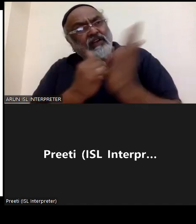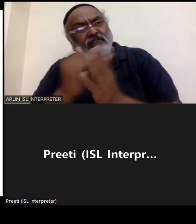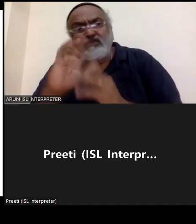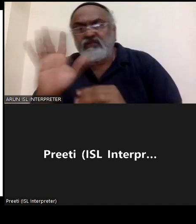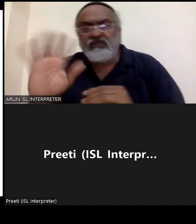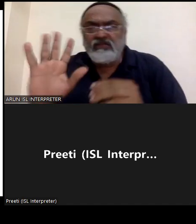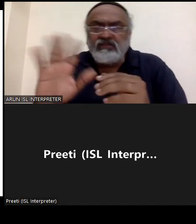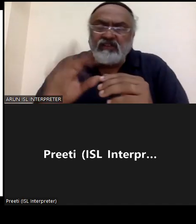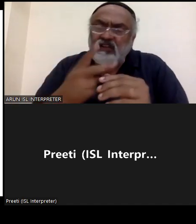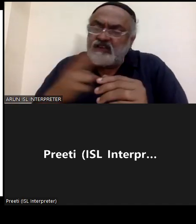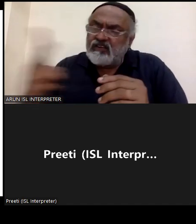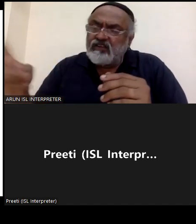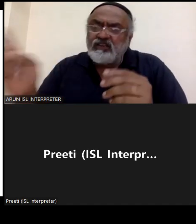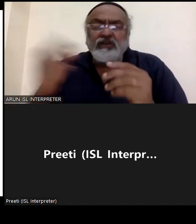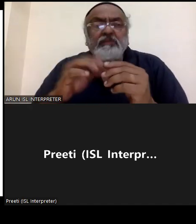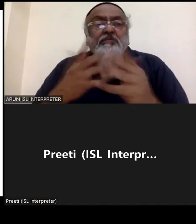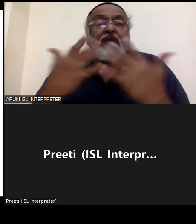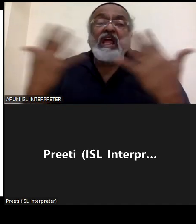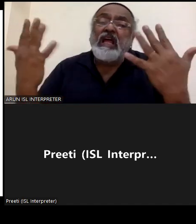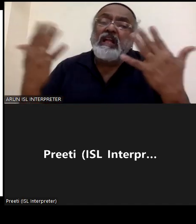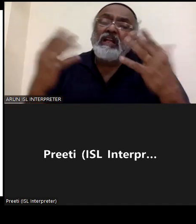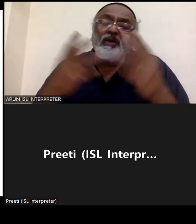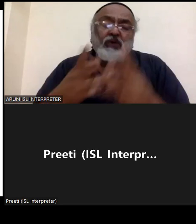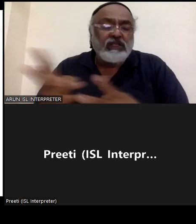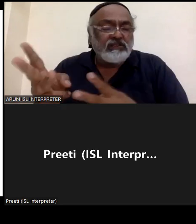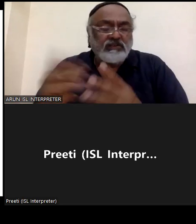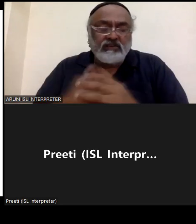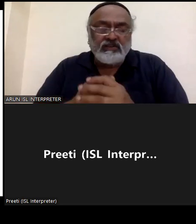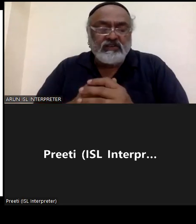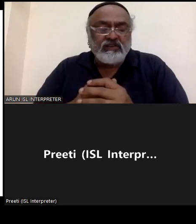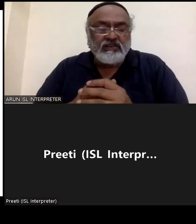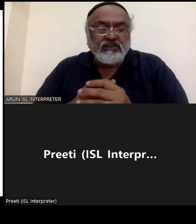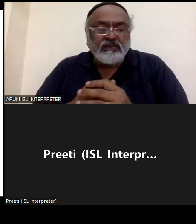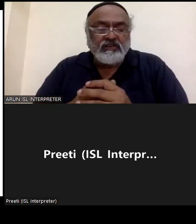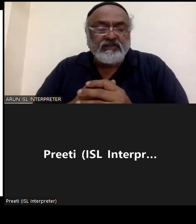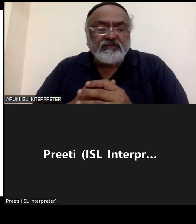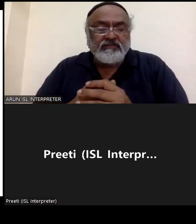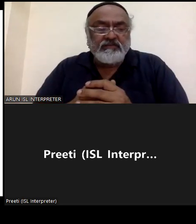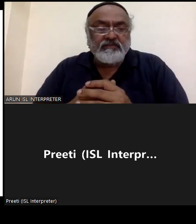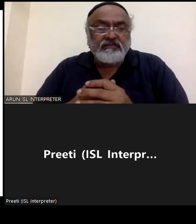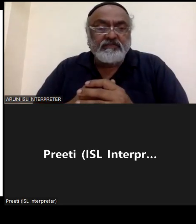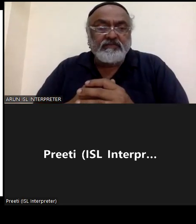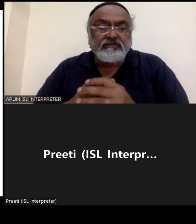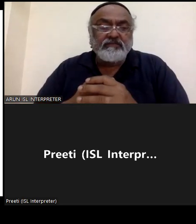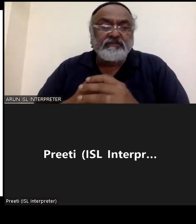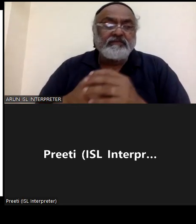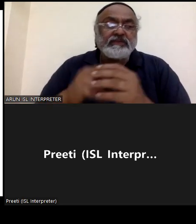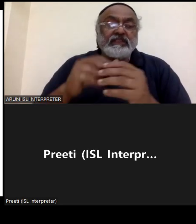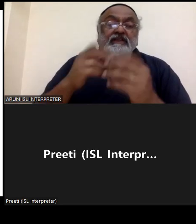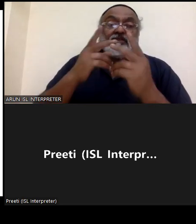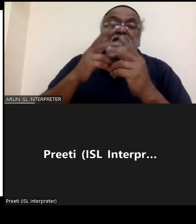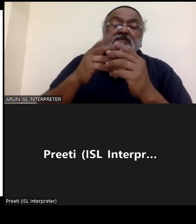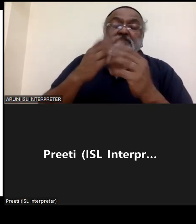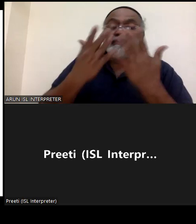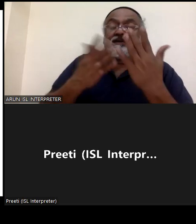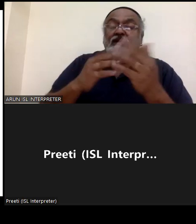होता है। दिस कैन बी आल्सो यूज्ड इन लुकिंग एट प्रमोशन ऑफ सर्विसेज, लुकिंग